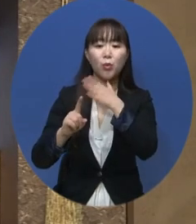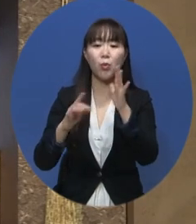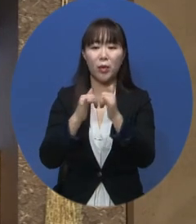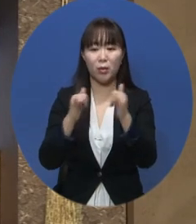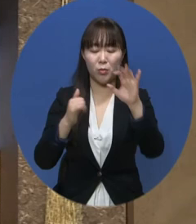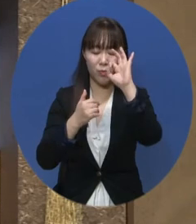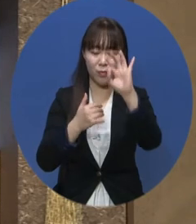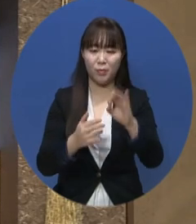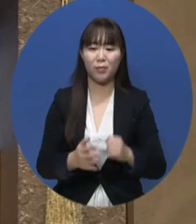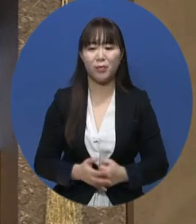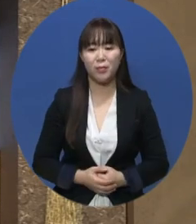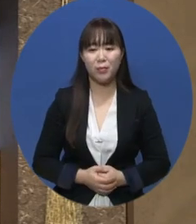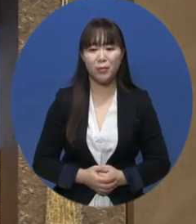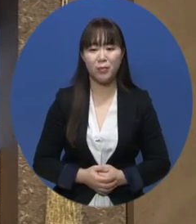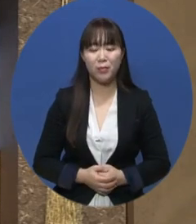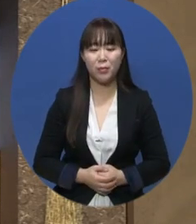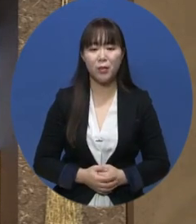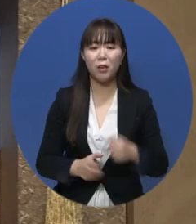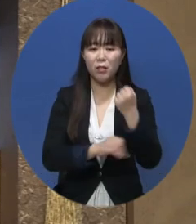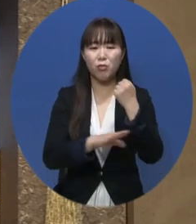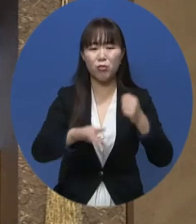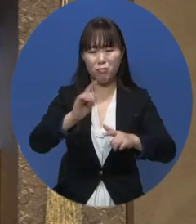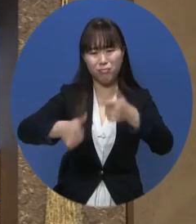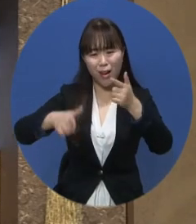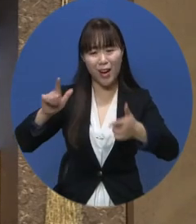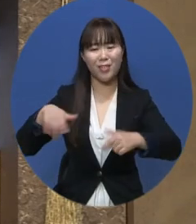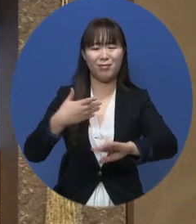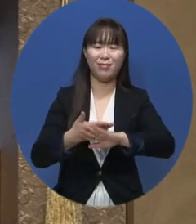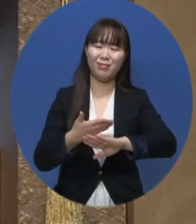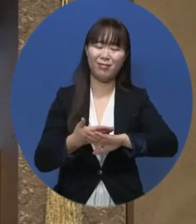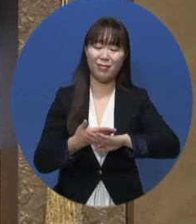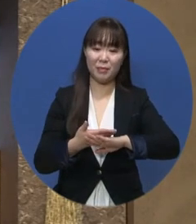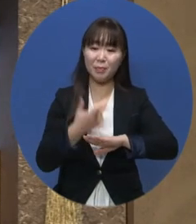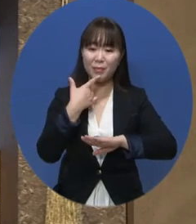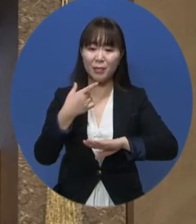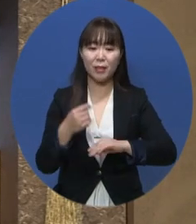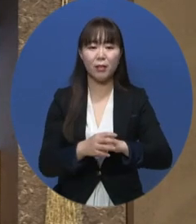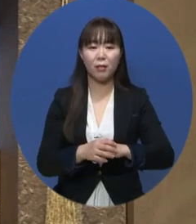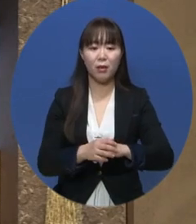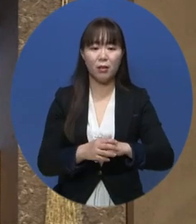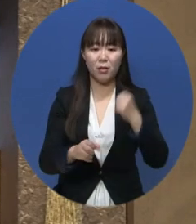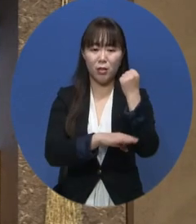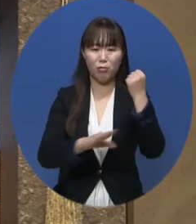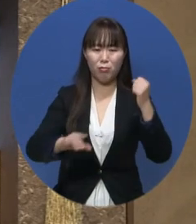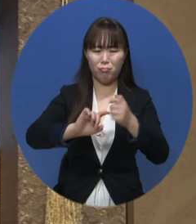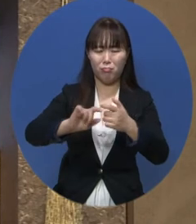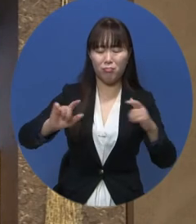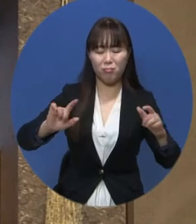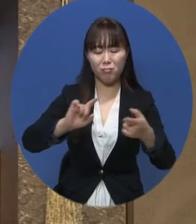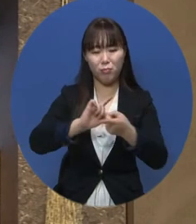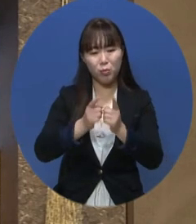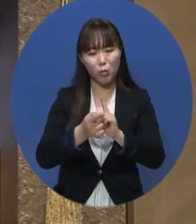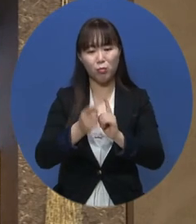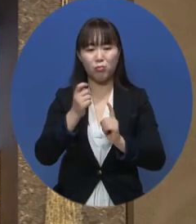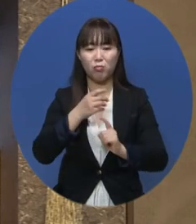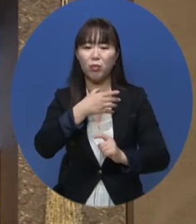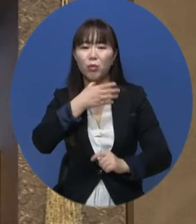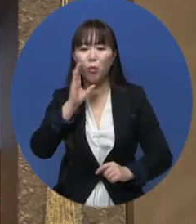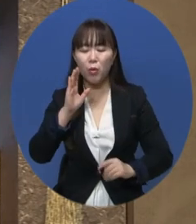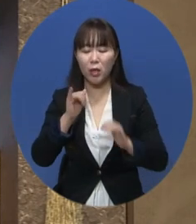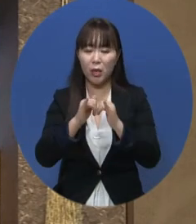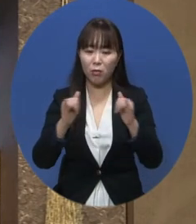65세를 노인으로 보고 있습니다. 네, 기준이 다 다르네요. 그렇죠. 예, 그 이제 기준도 이렇게 서로